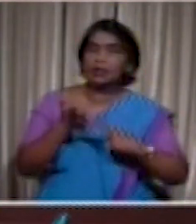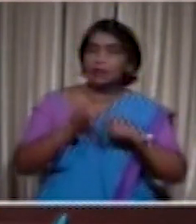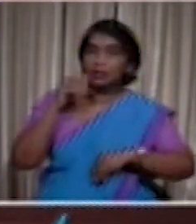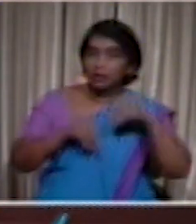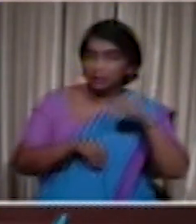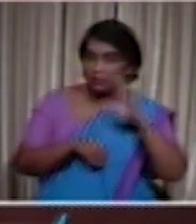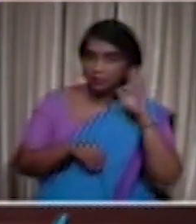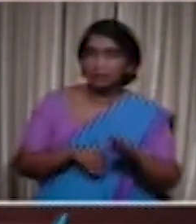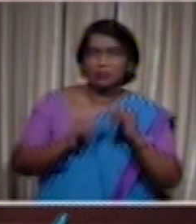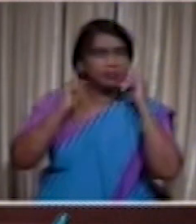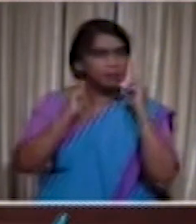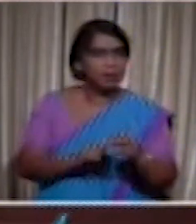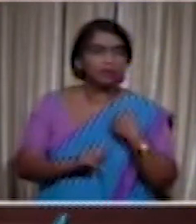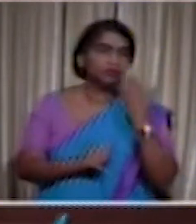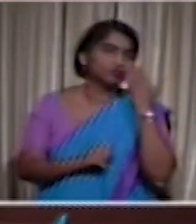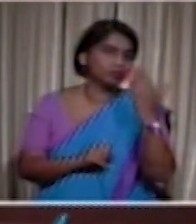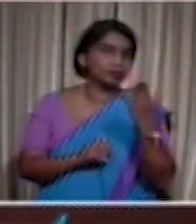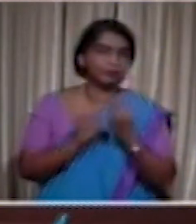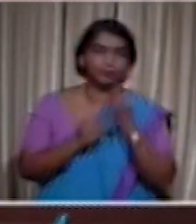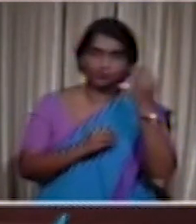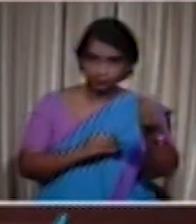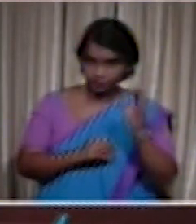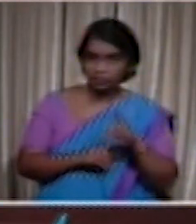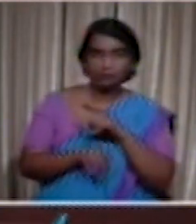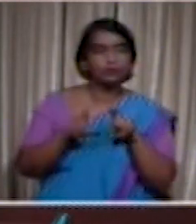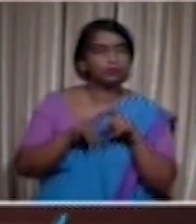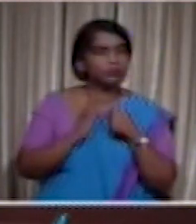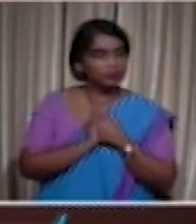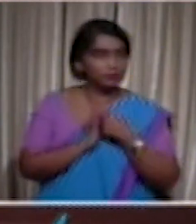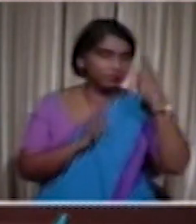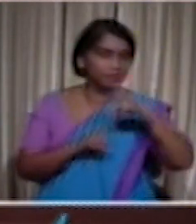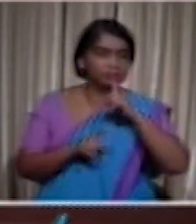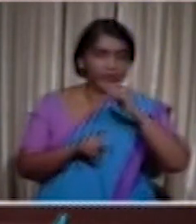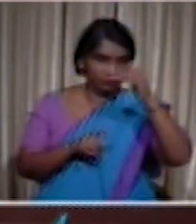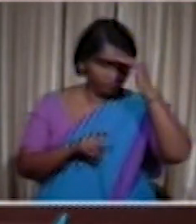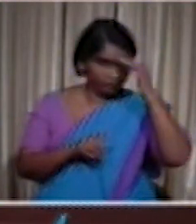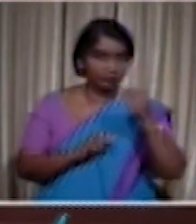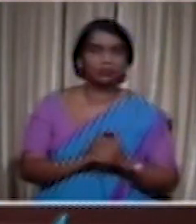තියෙන නරකම ආදර්ශය තමයි අපි දීලා තියෙන්නේ. ඉතින් ගරු නියෝජ කතානායකතුමනි